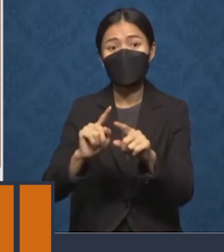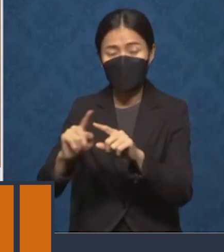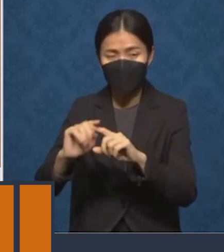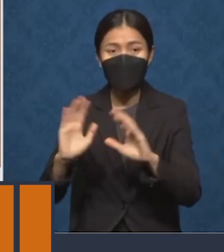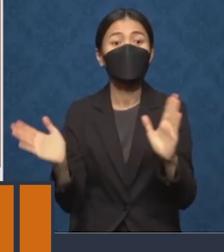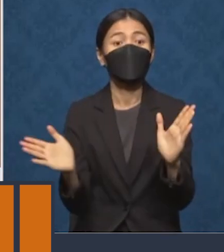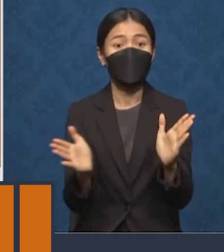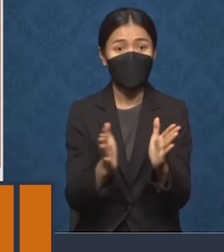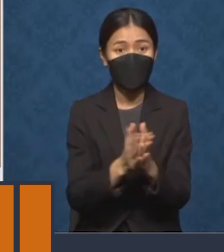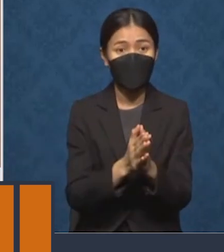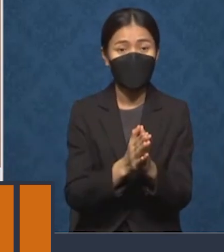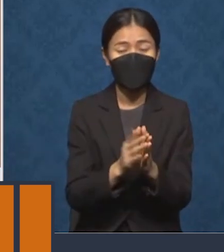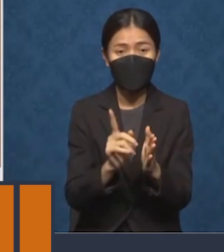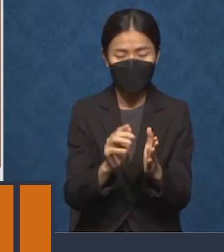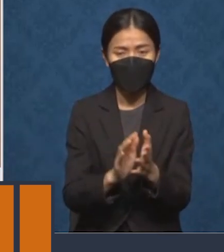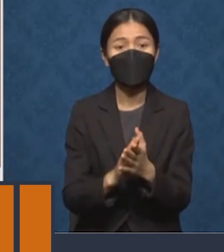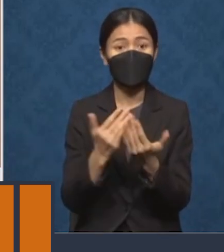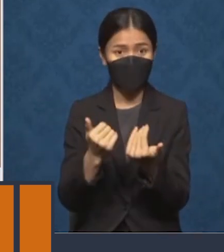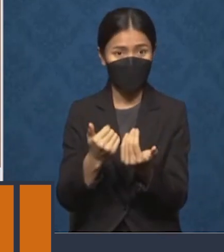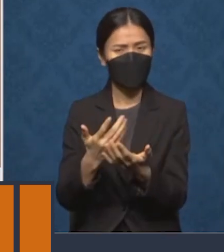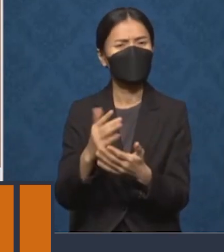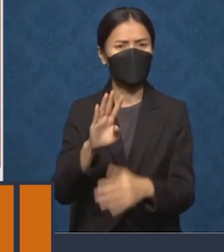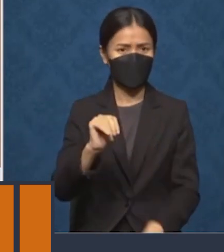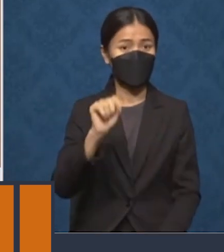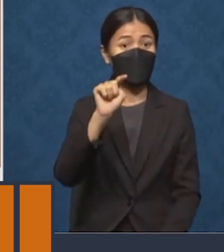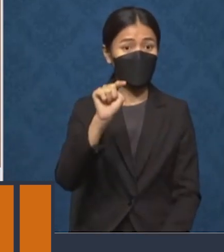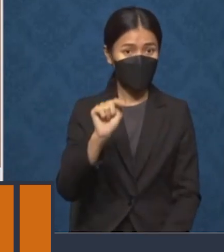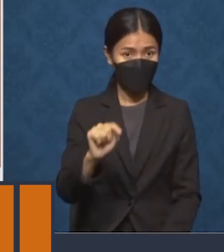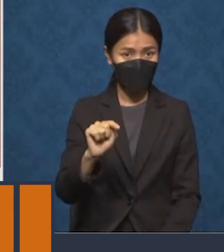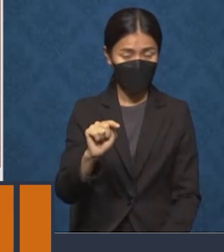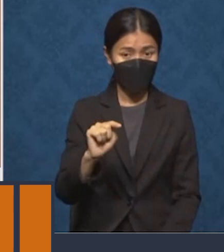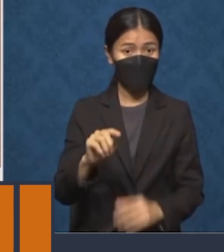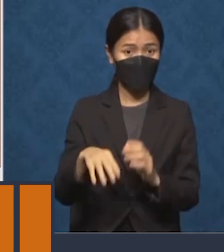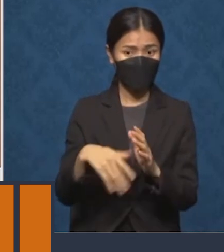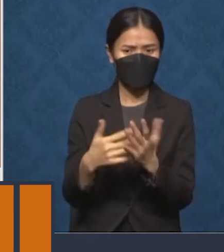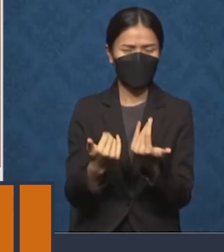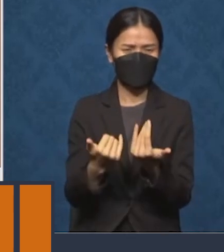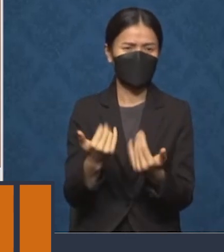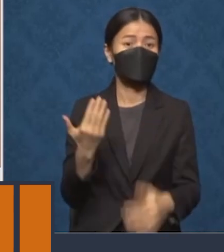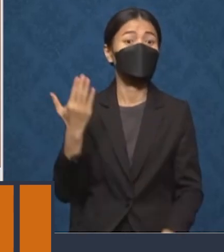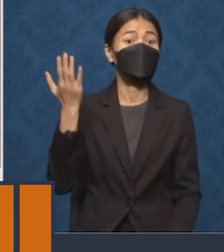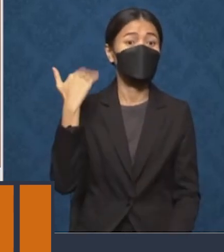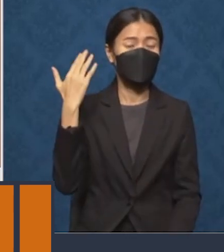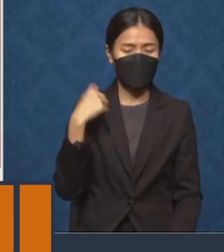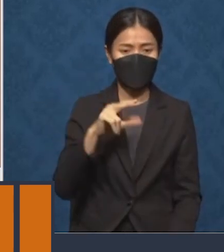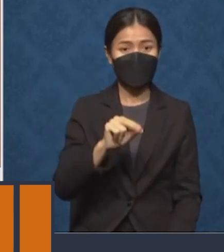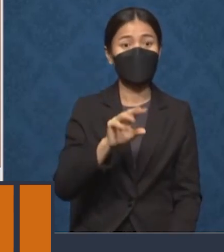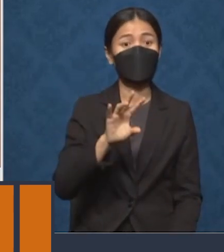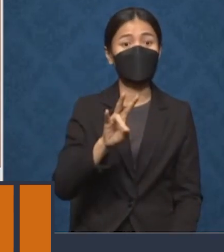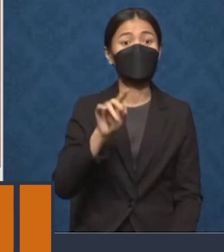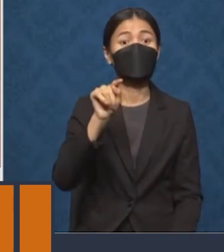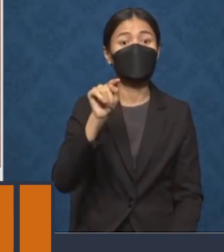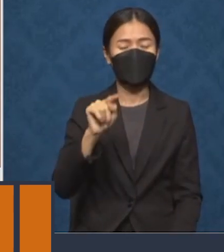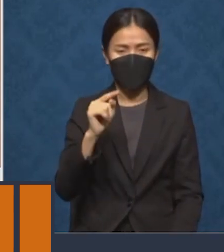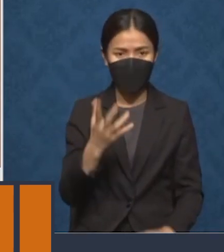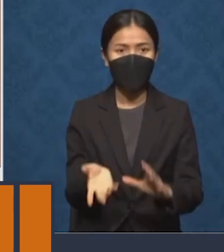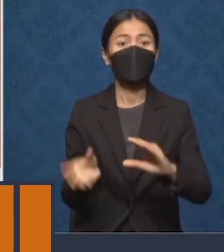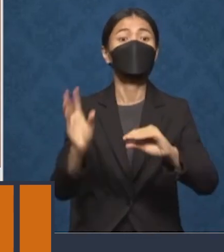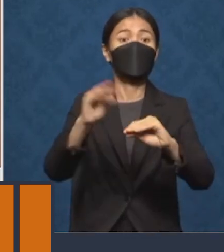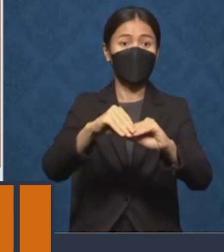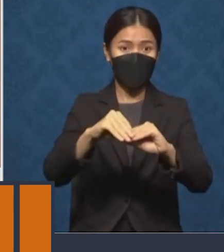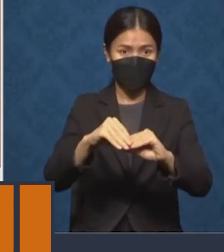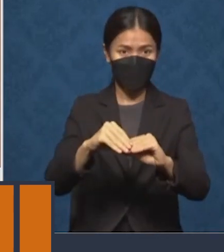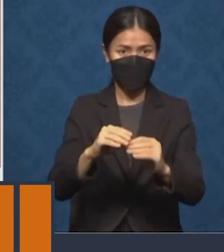าณรายจ่ายประจำปีแล้วเพิ่มขึ้นจากปีที่แล้ว 37% ปีนี้ด้วยความที่งบประมาณลดลงทำให้สัดส่วนนี้เพิ่มขึ้นไปอี